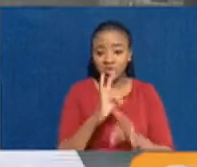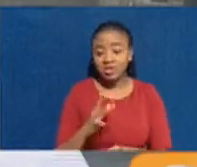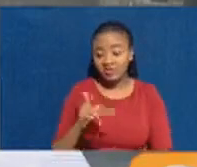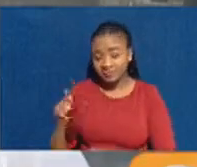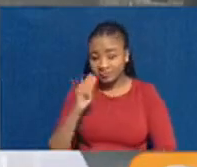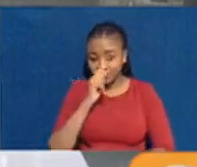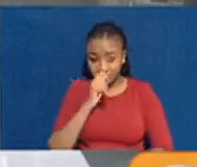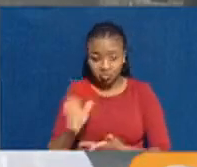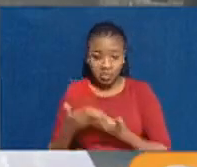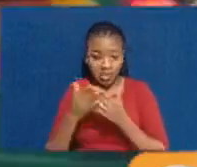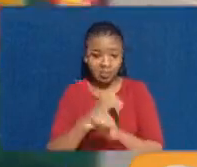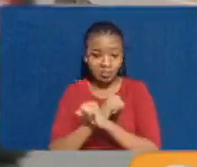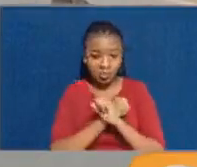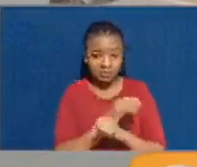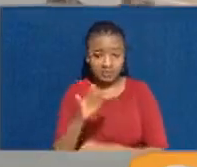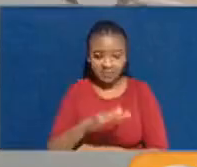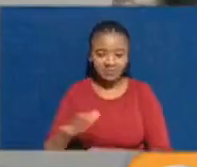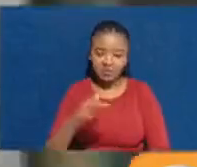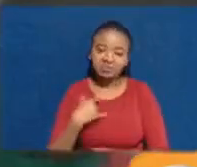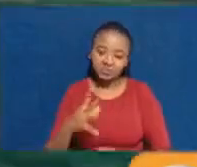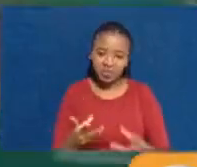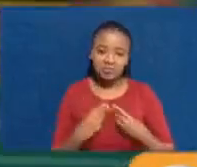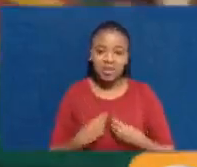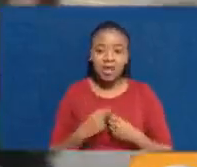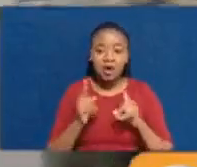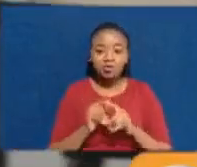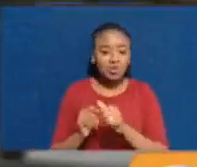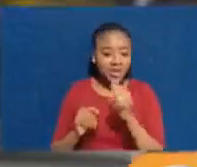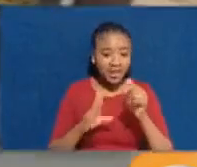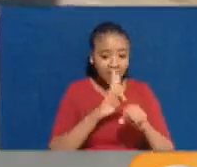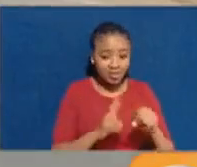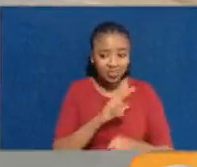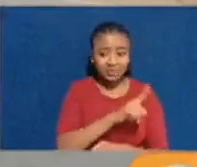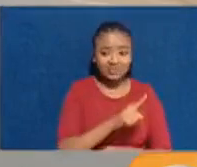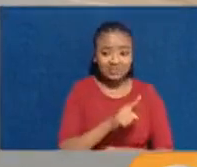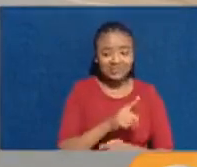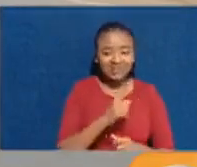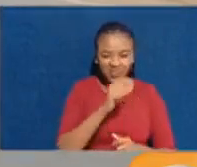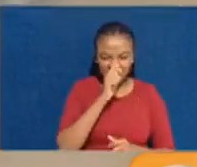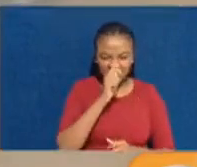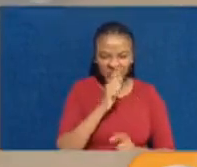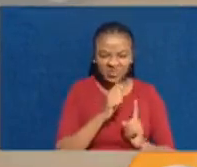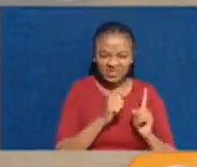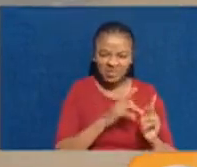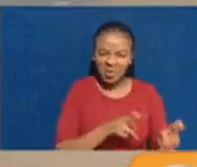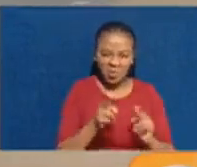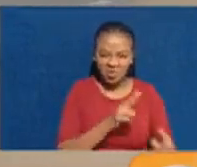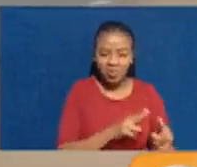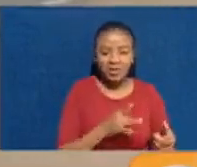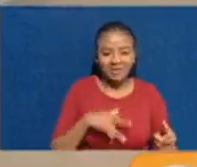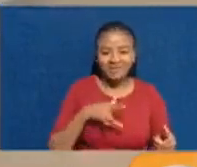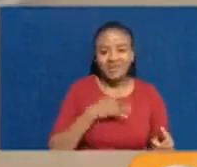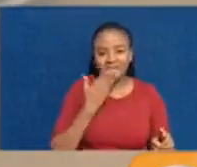care of the environment. Wanaotumia tuktuk za kawaida hata hivyo wanashauku na uwezo wa tuktuk za umeme kudumu kwa muda mrefu,